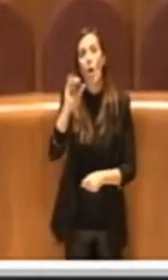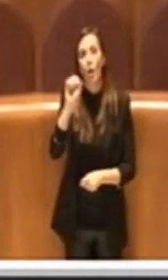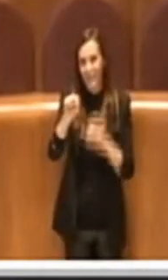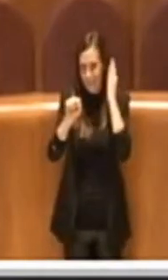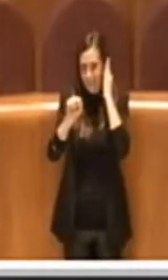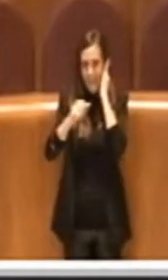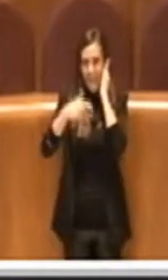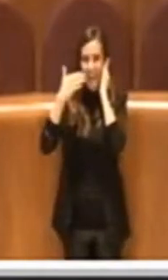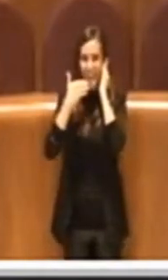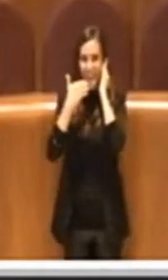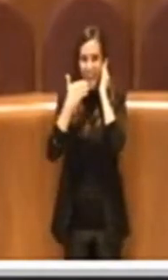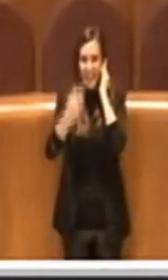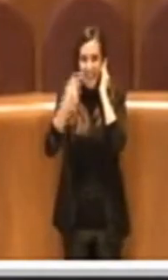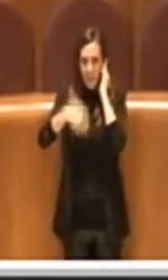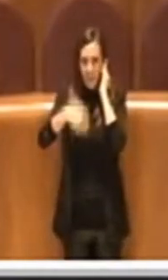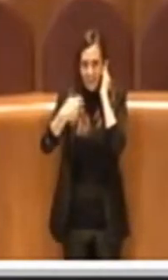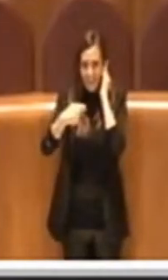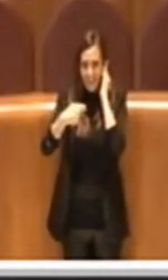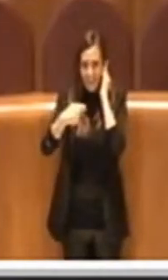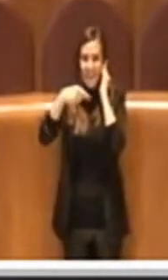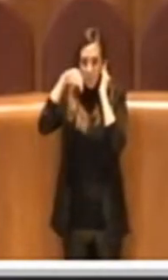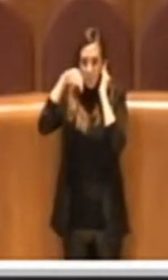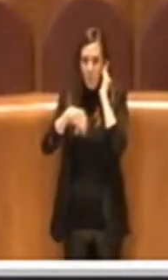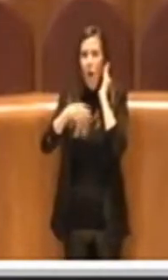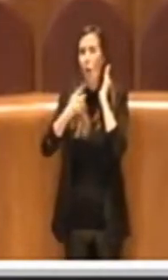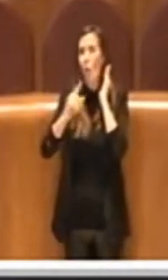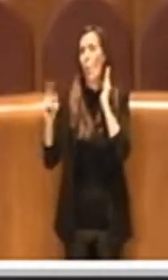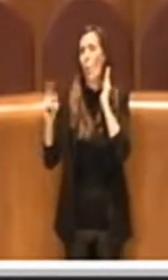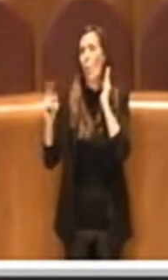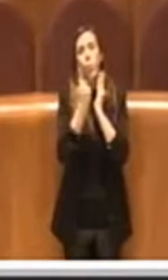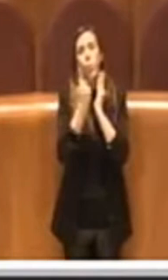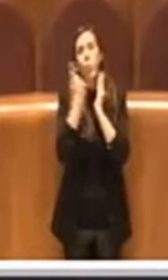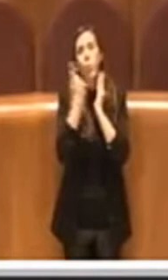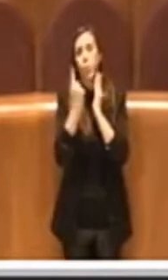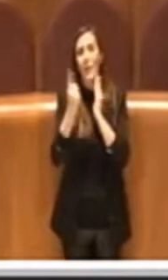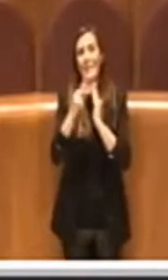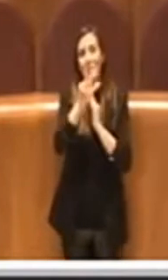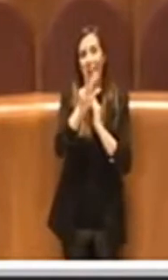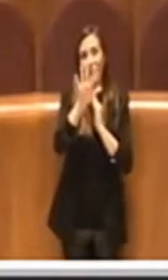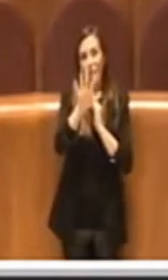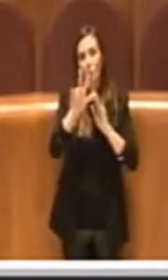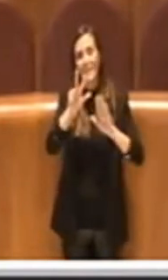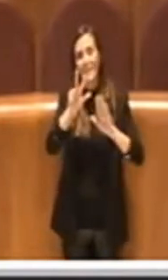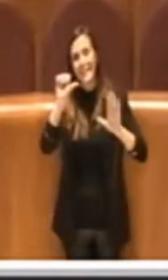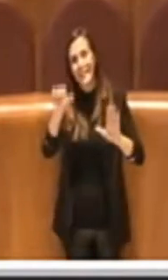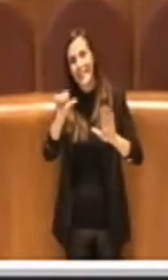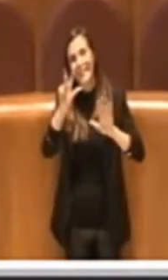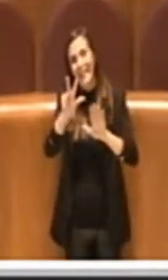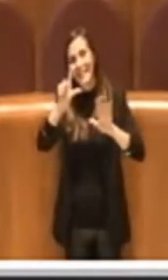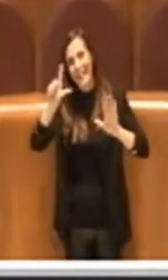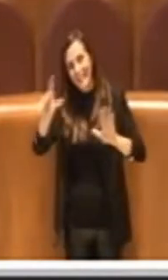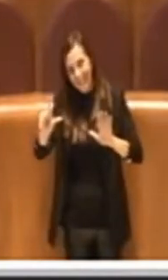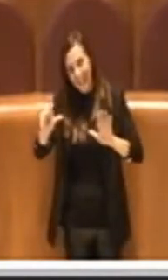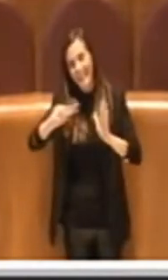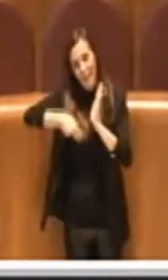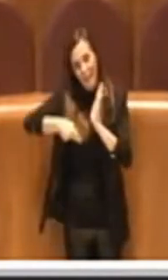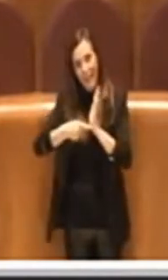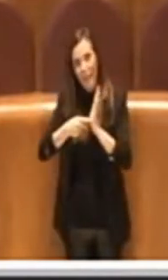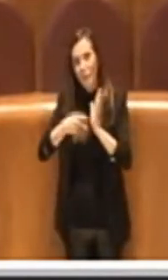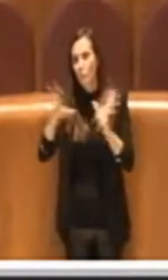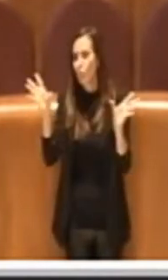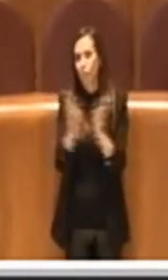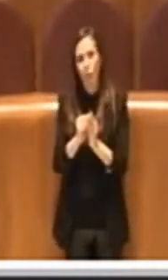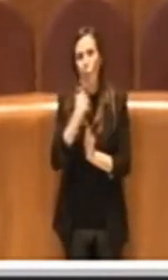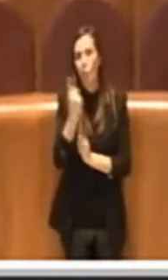Grazie Presidente, anche qui farò un'unica trattazione per gli emendamenti 35, 36 e 37 che